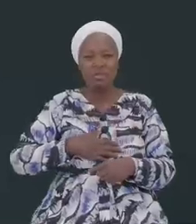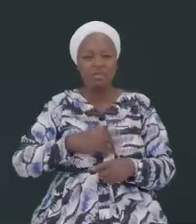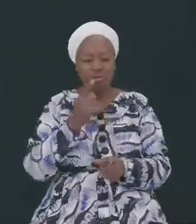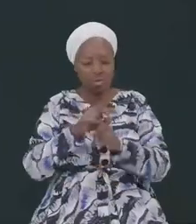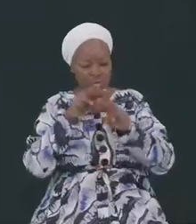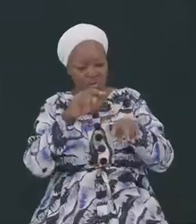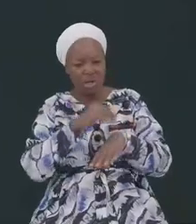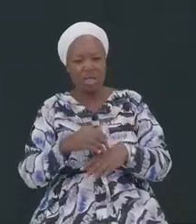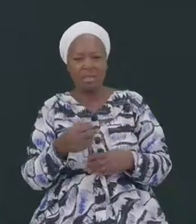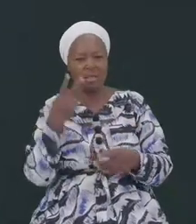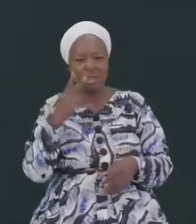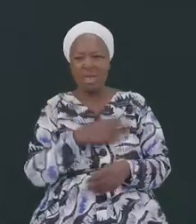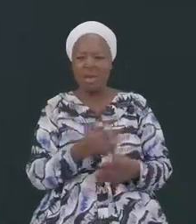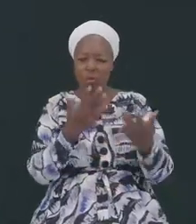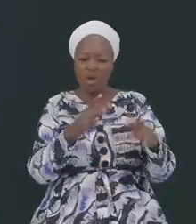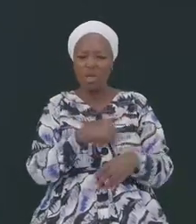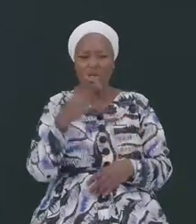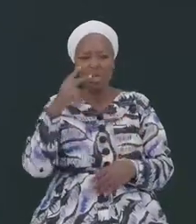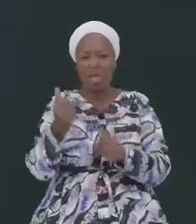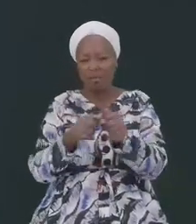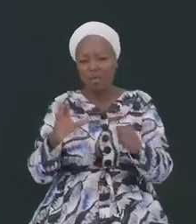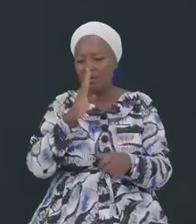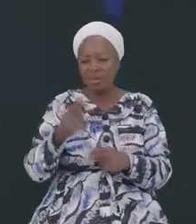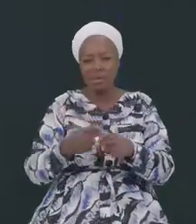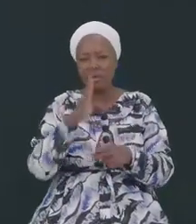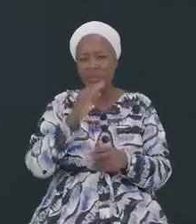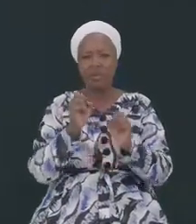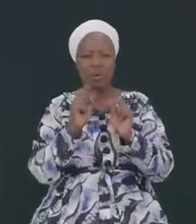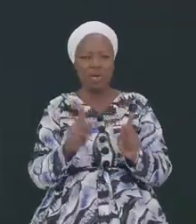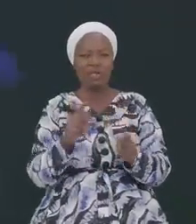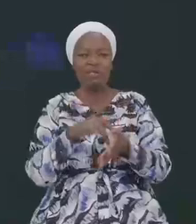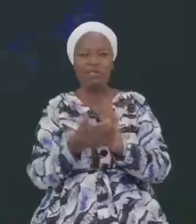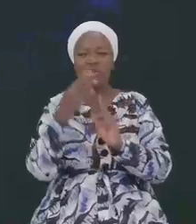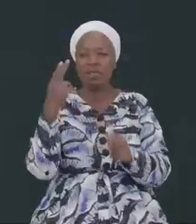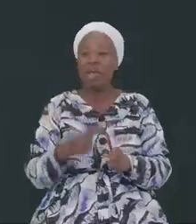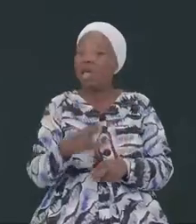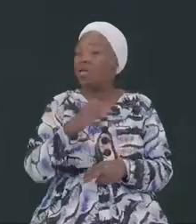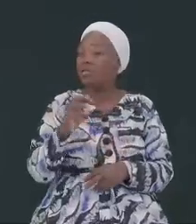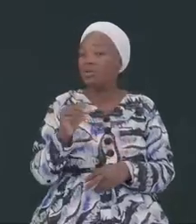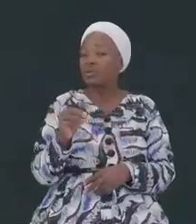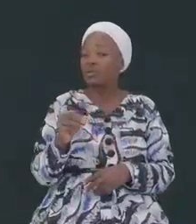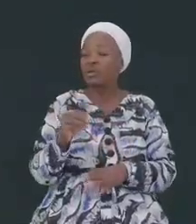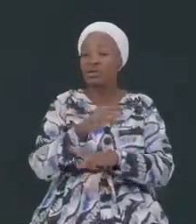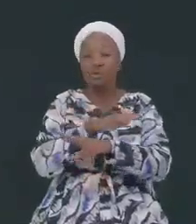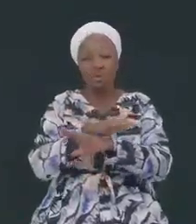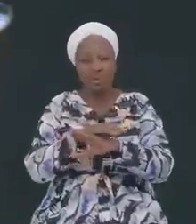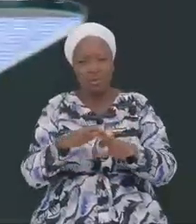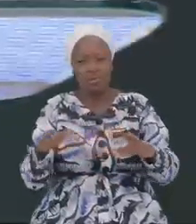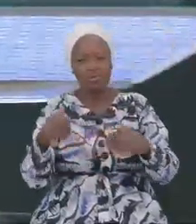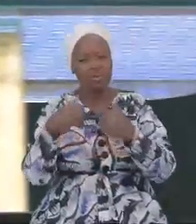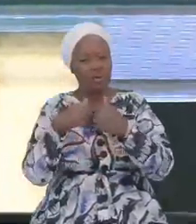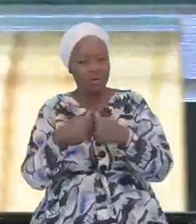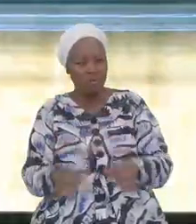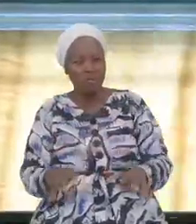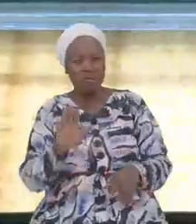Regardons, attendons pour voir. Tout ira bien bientôt. Maintenant, alors, ne perdez pas